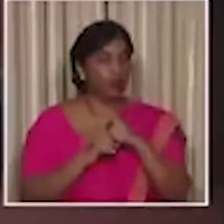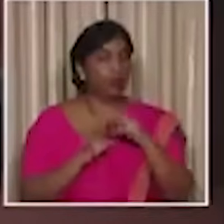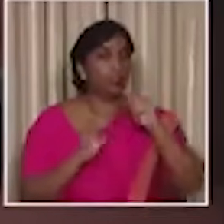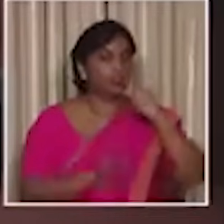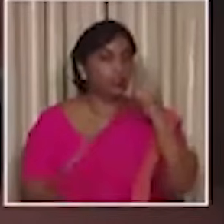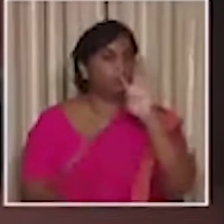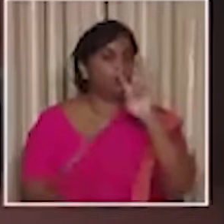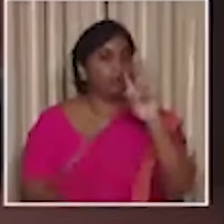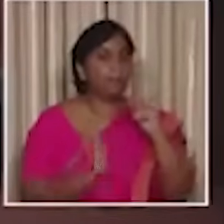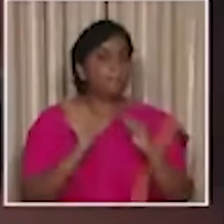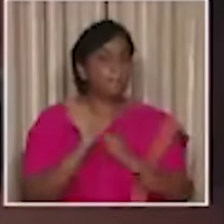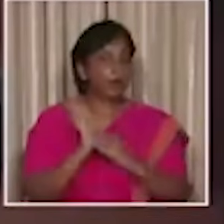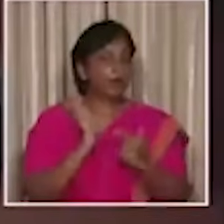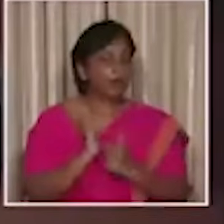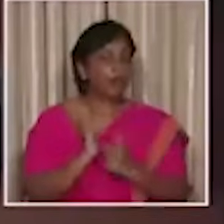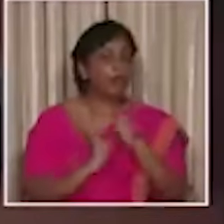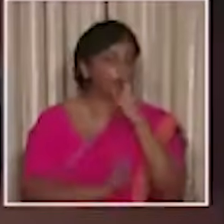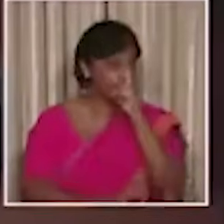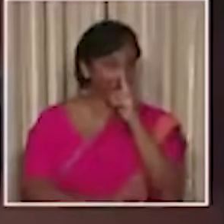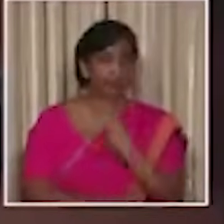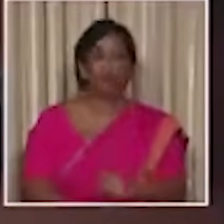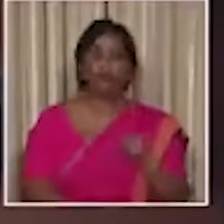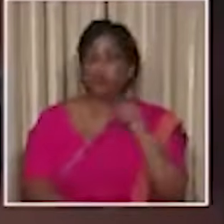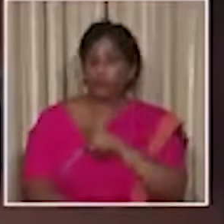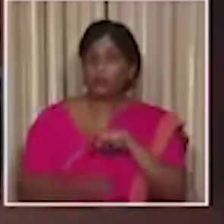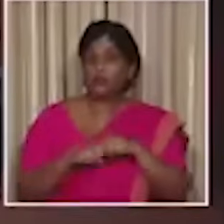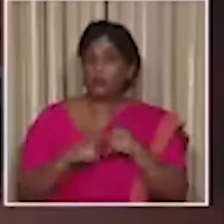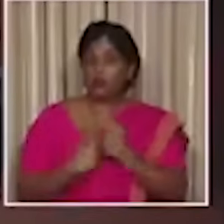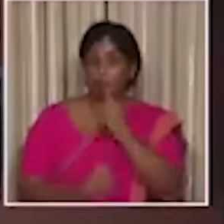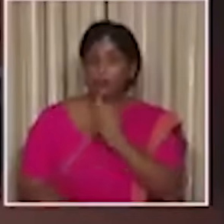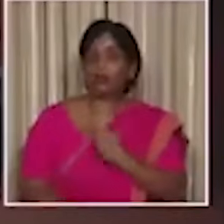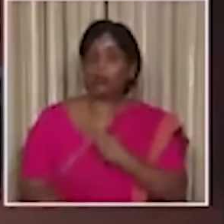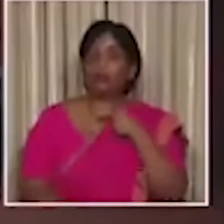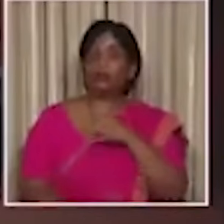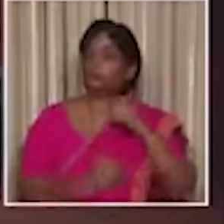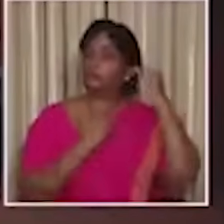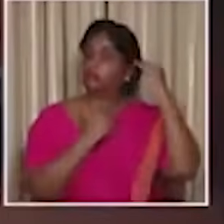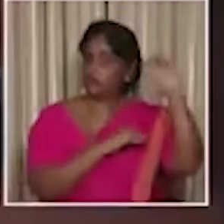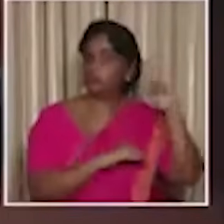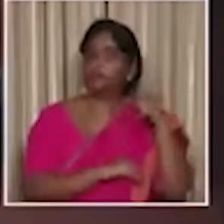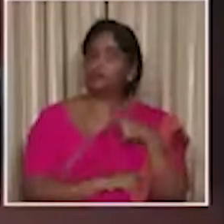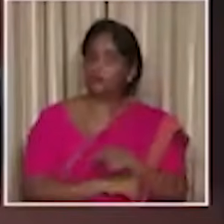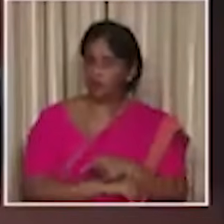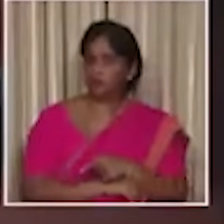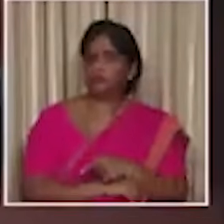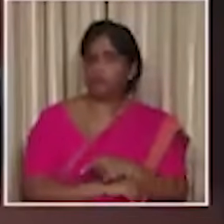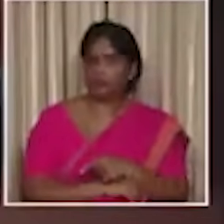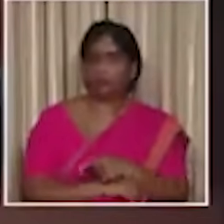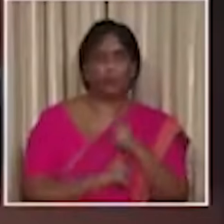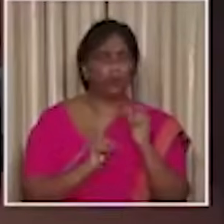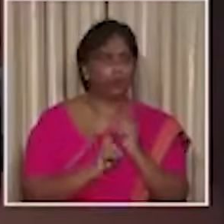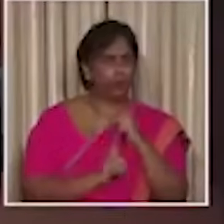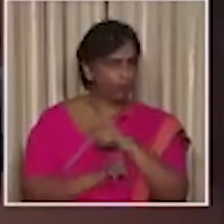ඩොලර් 342යි මෙට්‍රික් ටොන් එකක්. හැබැයි මේ සමාගම අපිට කියනවා ඔවුන් මේව අපනයනය කරන්නේ මේ පොස්ට්පේඩ්